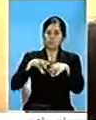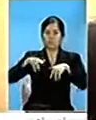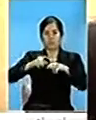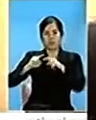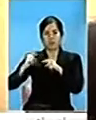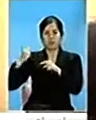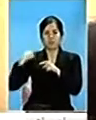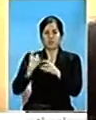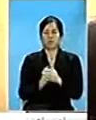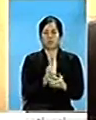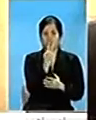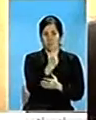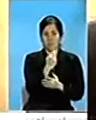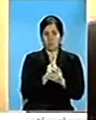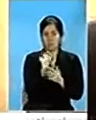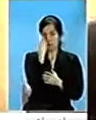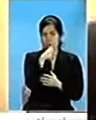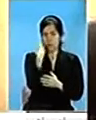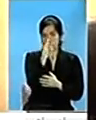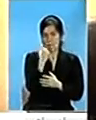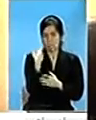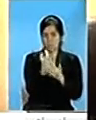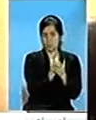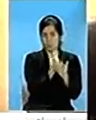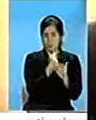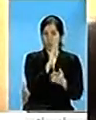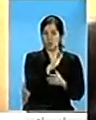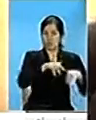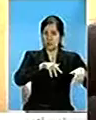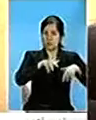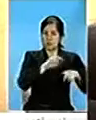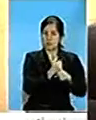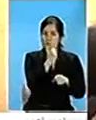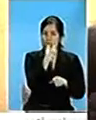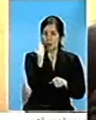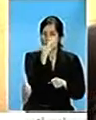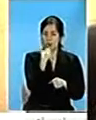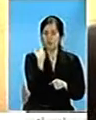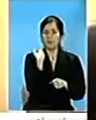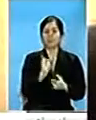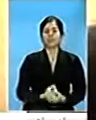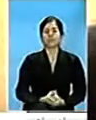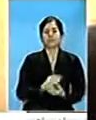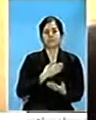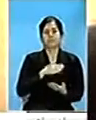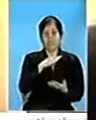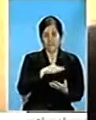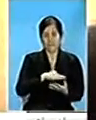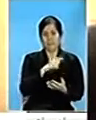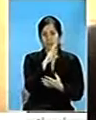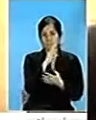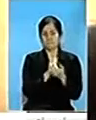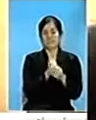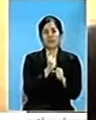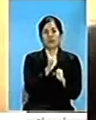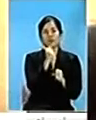ห็นแล้วว่าใครสามารถที่จะเป็นผู้แทนที่แท้จริงของเขาตั้งแต่ระดับล่างขึ้นมาดังนั้นก็หวังว่าพัฒนาการแบบนี้เนี่ย